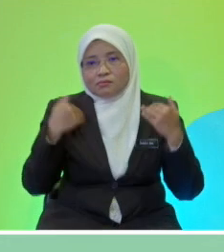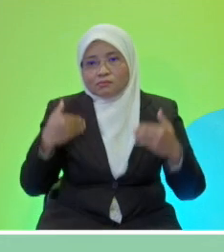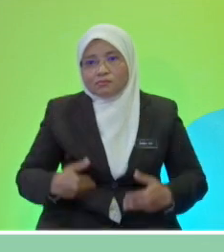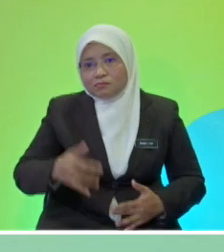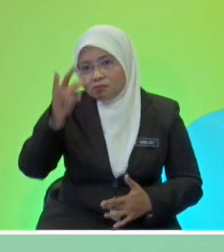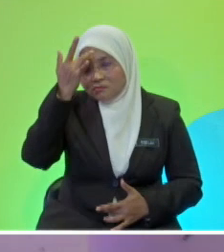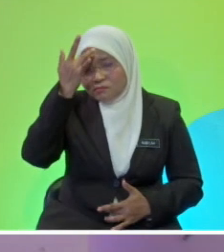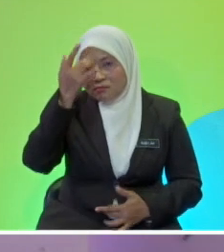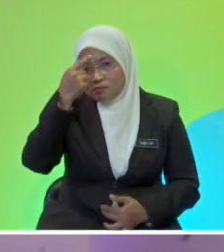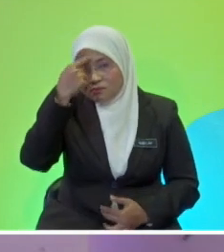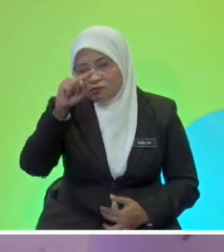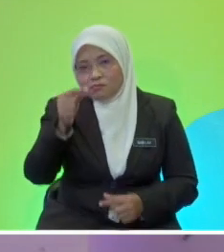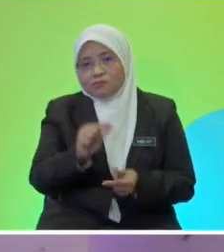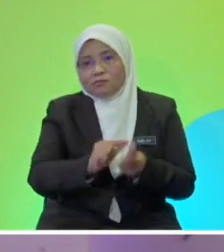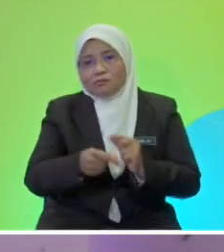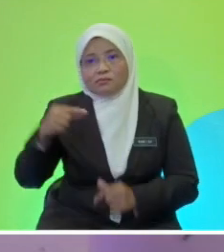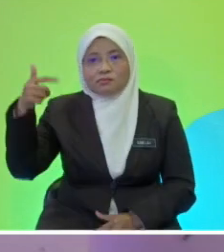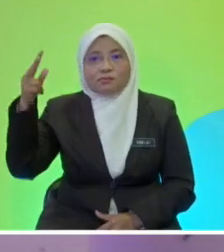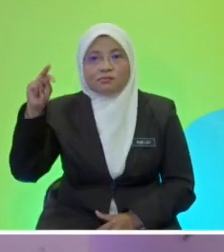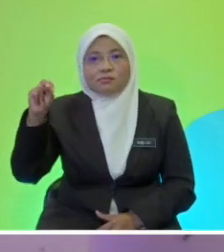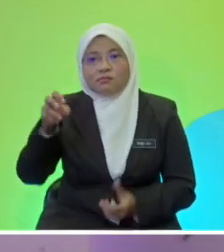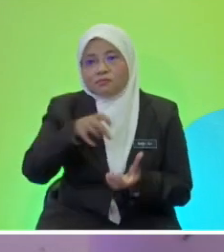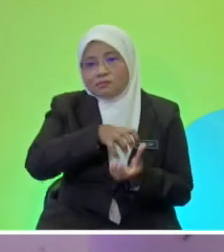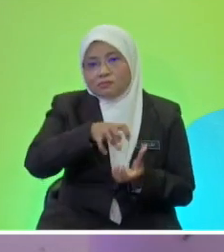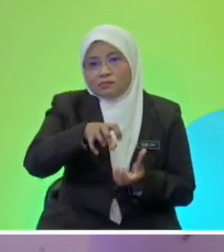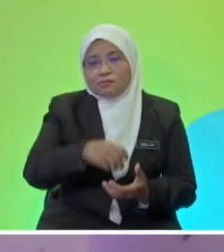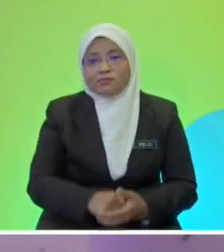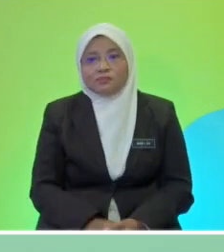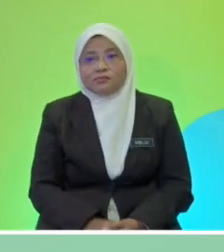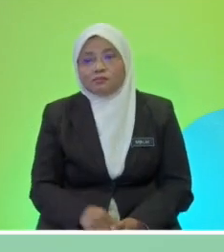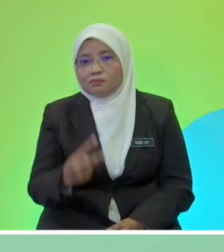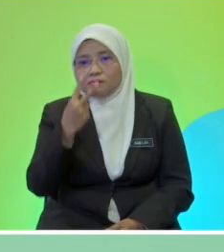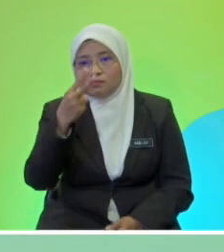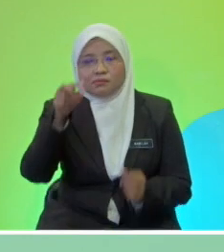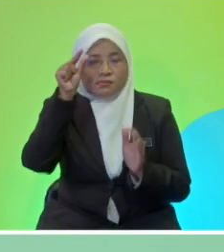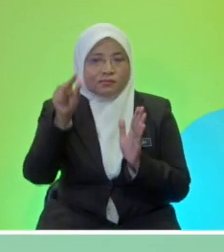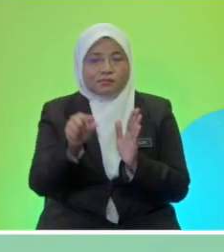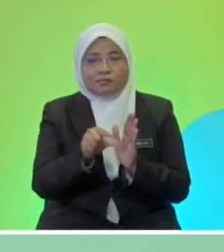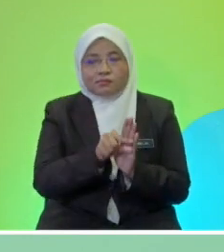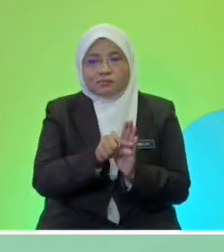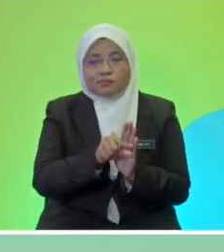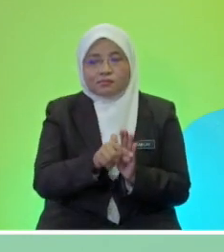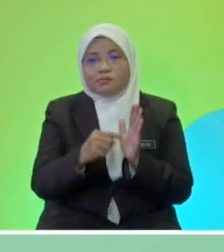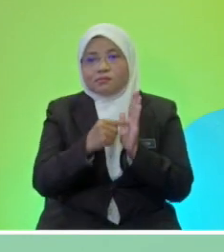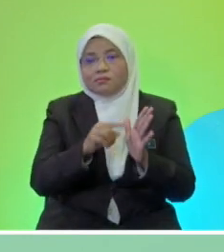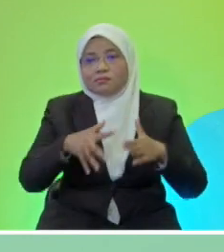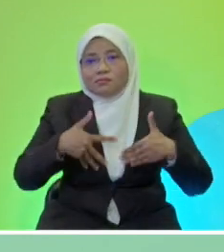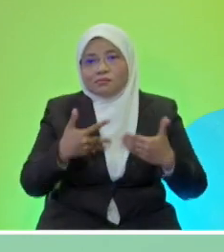rusak Oke kalau di sini kalau kita nampak pada gambar ajah nih ada bagaimana kita